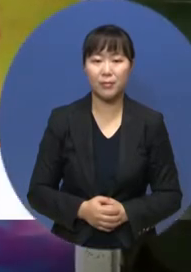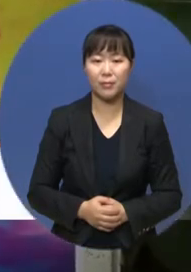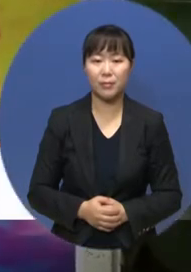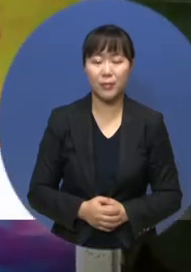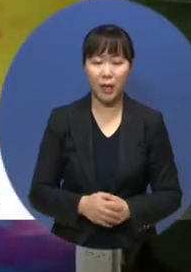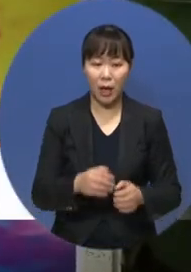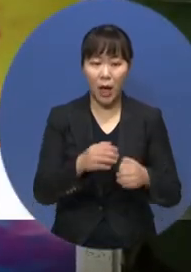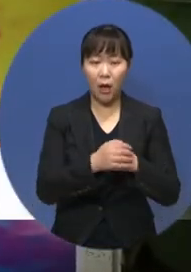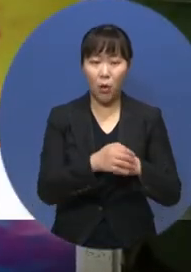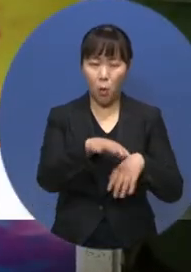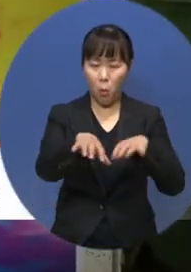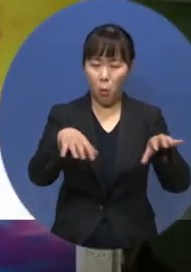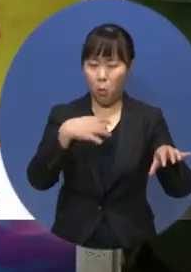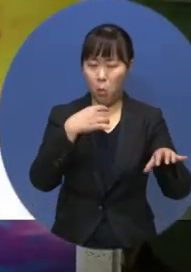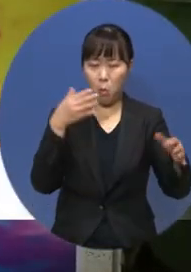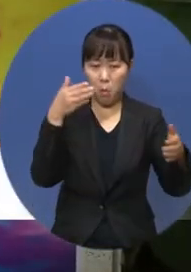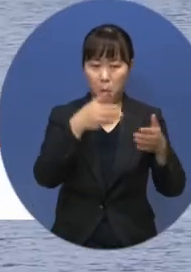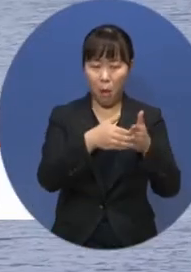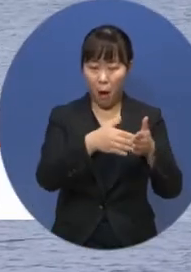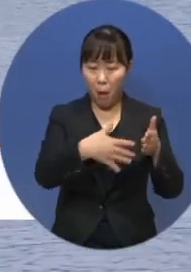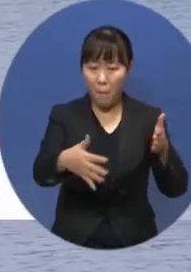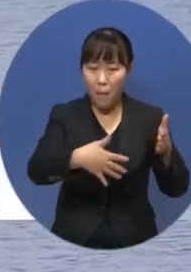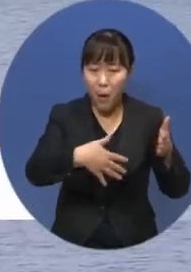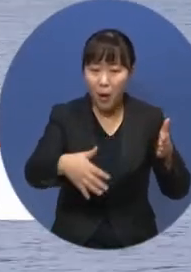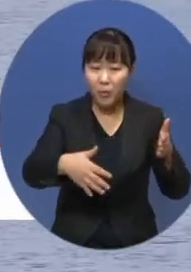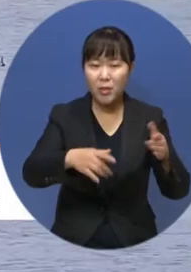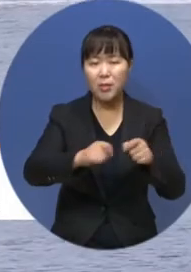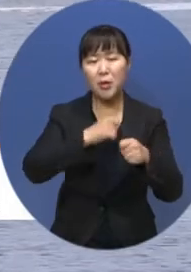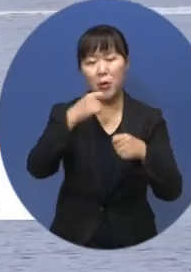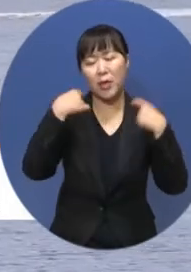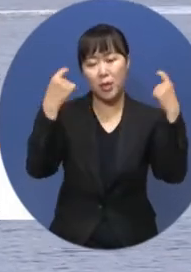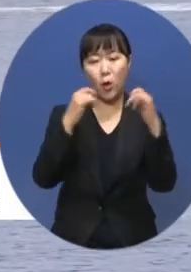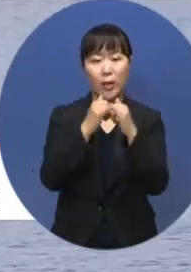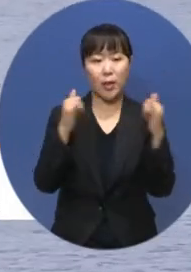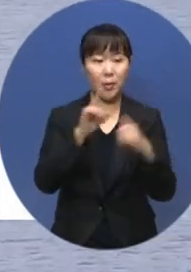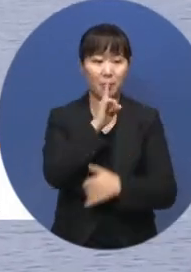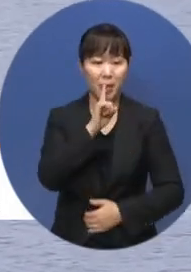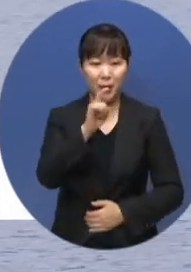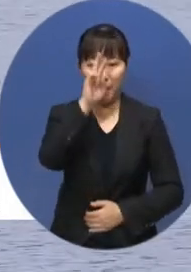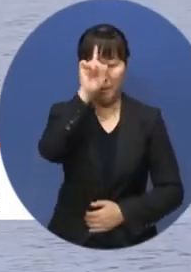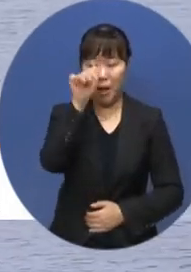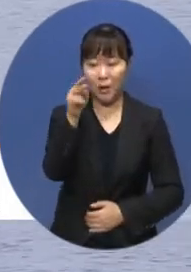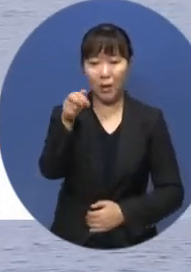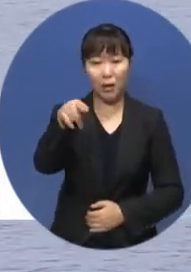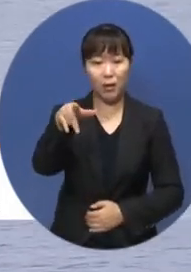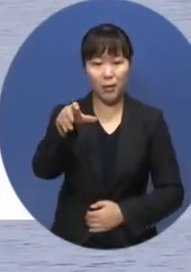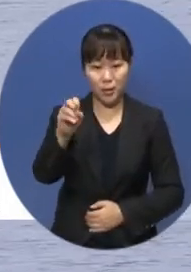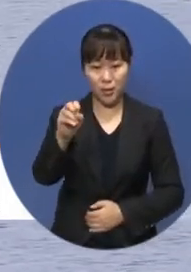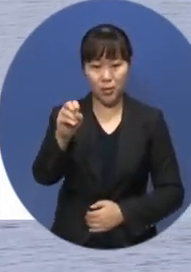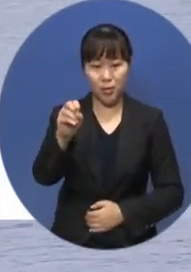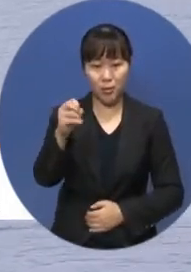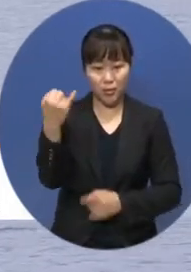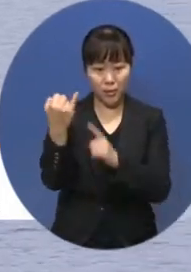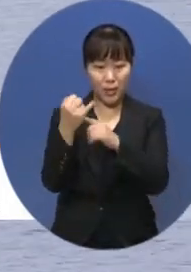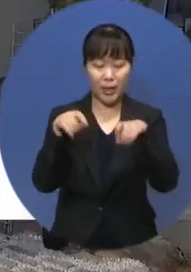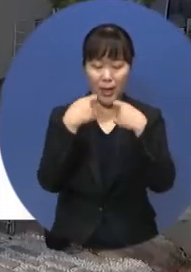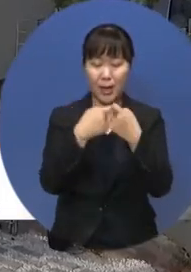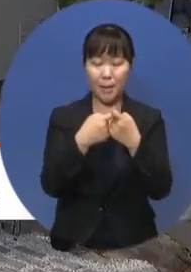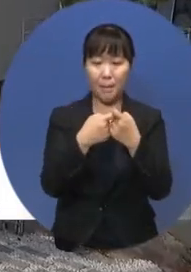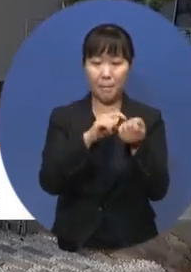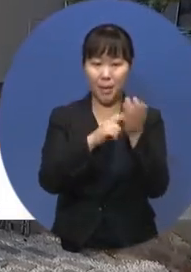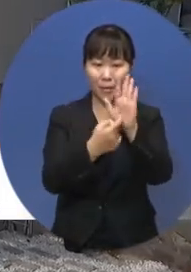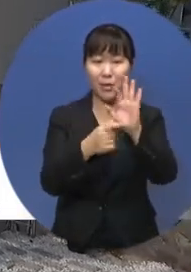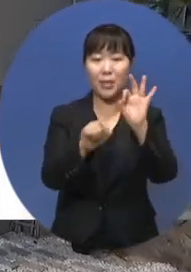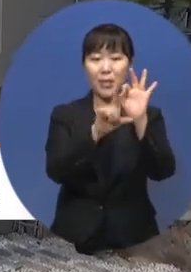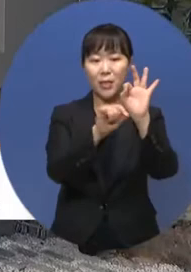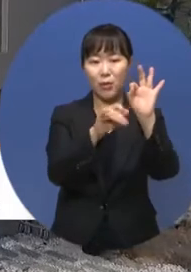작가란 행선지만 있을 뿐 도착지가 없는 영환한 여행자라고 말한 박혜정 작가의 개인전시회가 지난